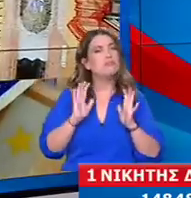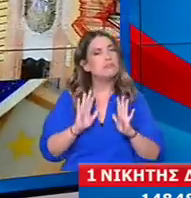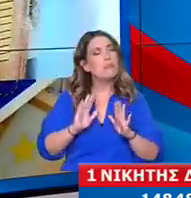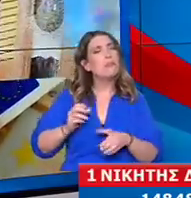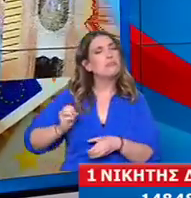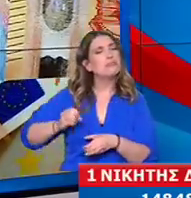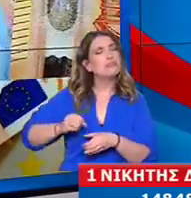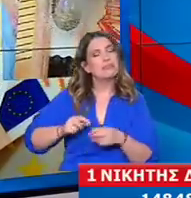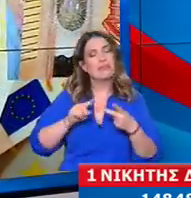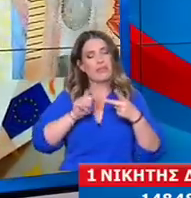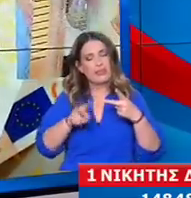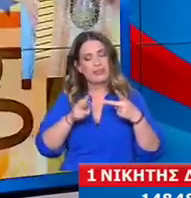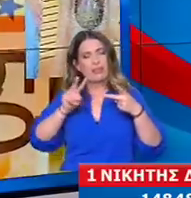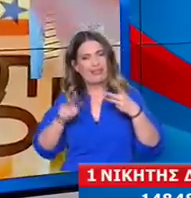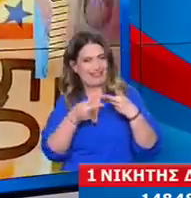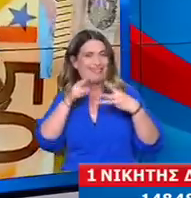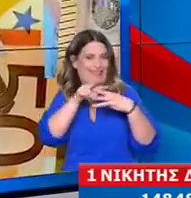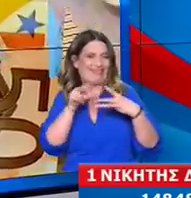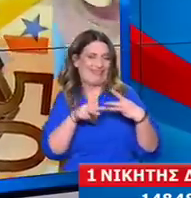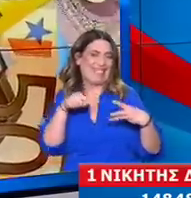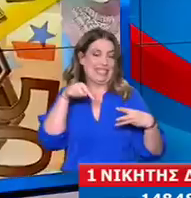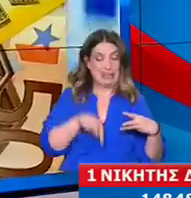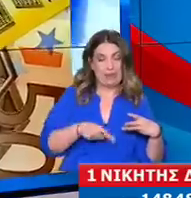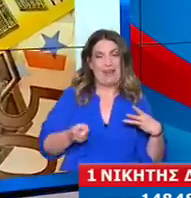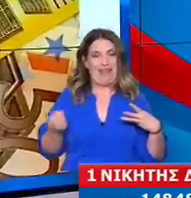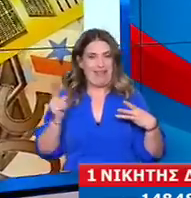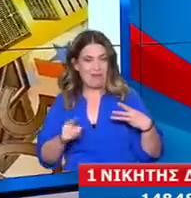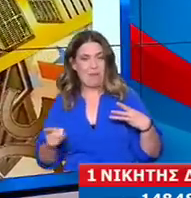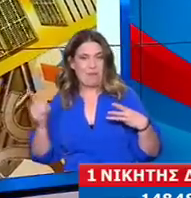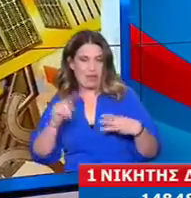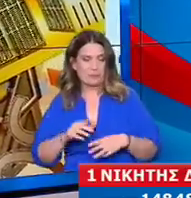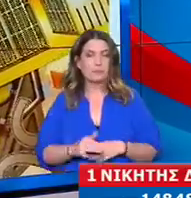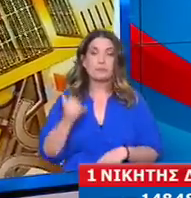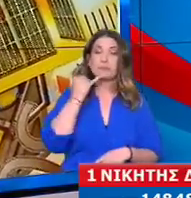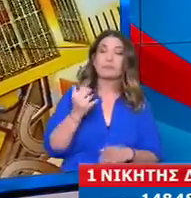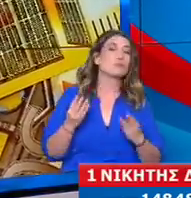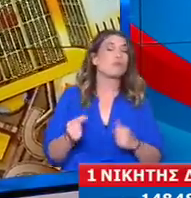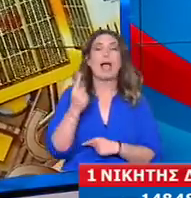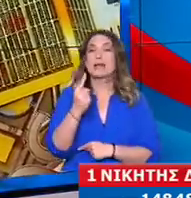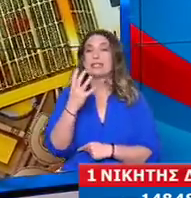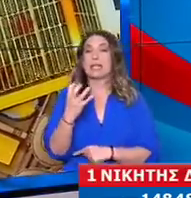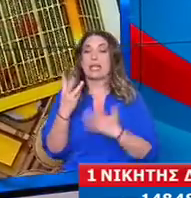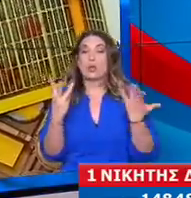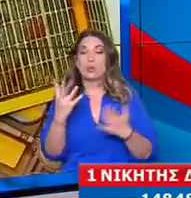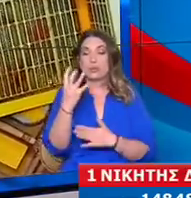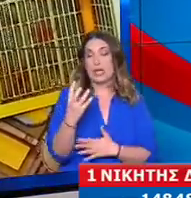κερδίσετε. Δηλώνετε συμμετοχές με τηλεφωνήματα στο 14848, κάνετε όσα θέλετε και όσα μπορείτε.